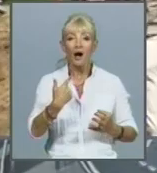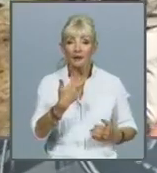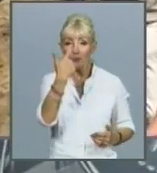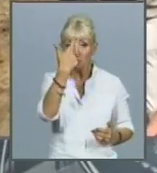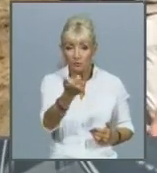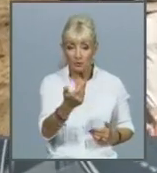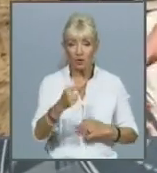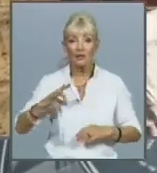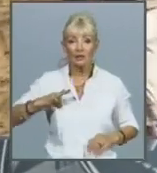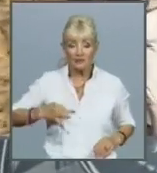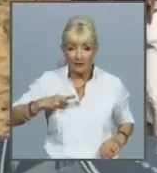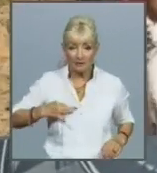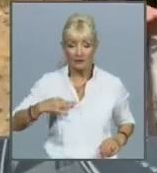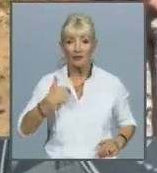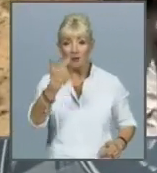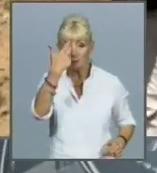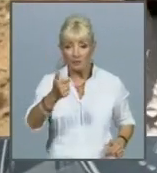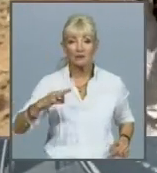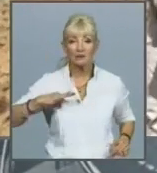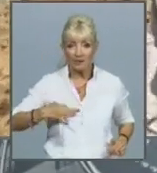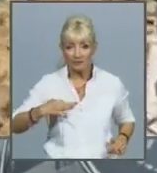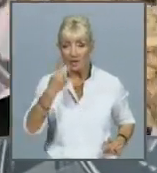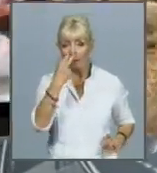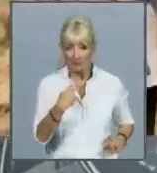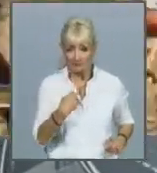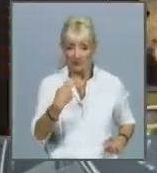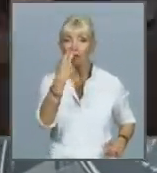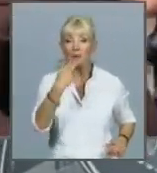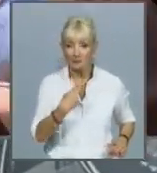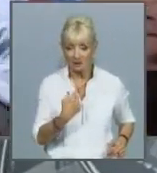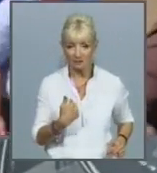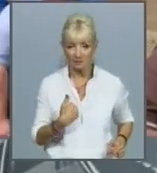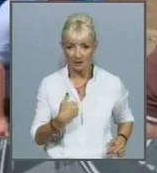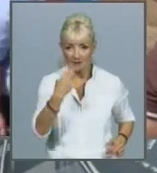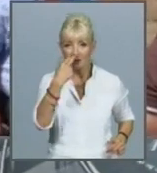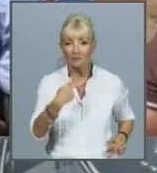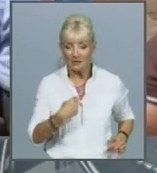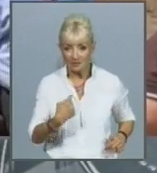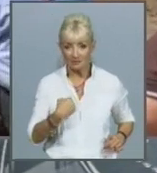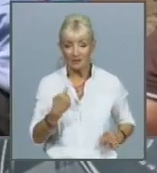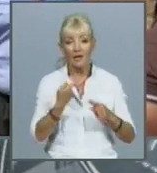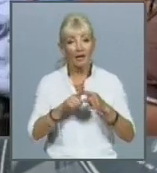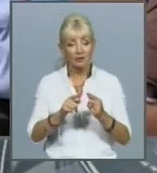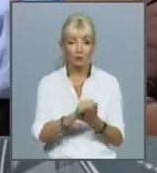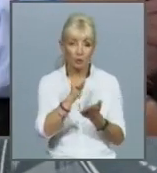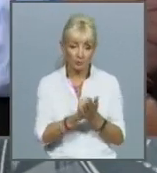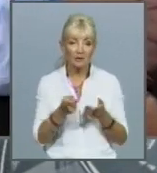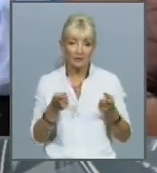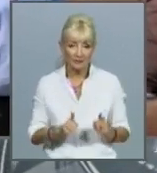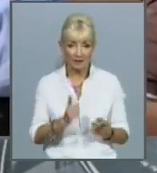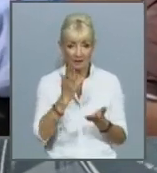предупреждаю следователя, что... А я предупреждаю следователя. Посмотрите на меня. Если посмотрите на меня. Что эти документы действительно существуют. Если все